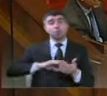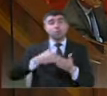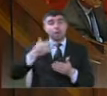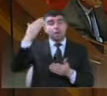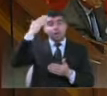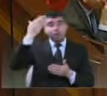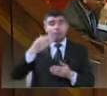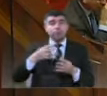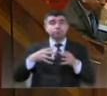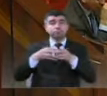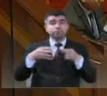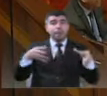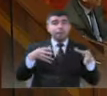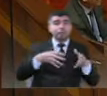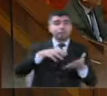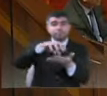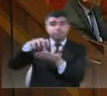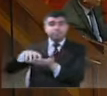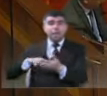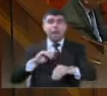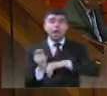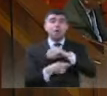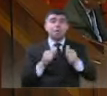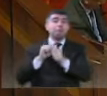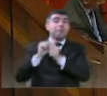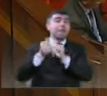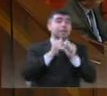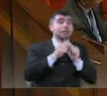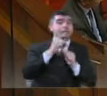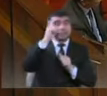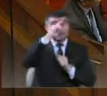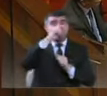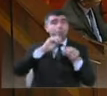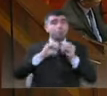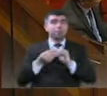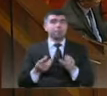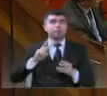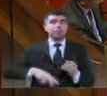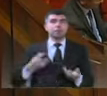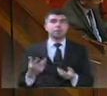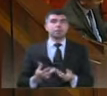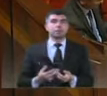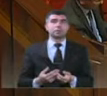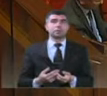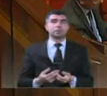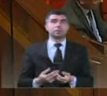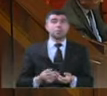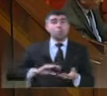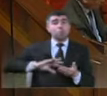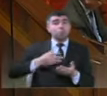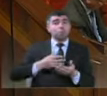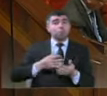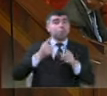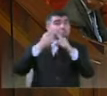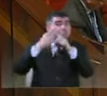بان التشتت في العالم القروي هو مشكل كبير، واللي طبيعه الحال كيخصو